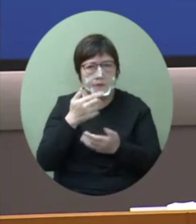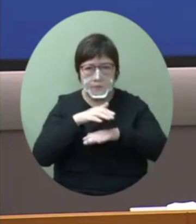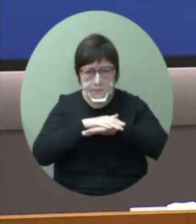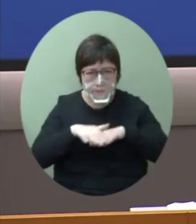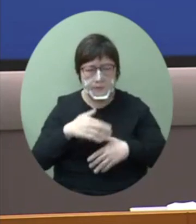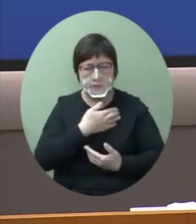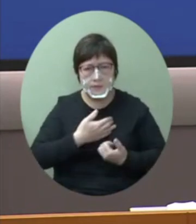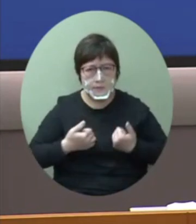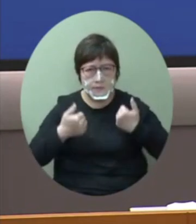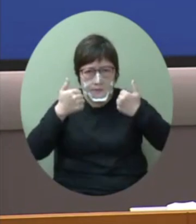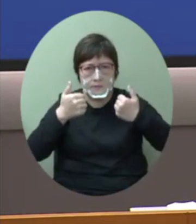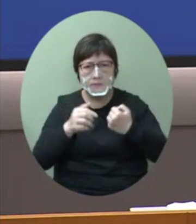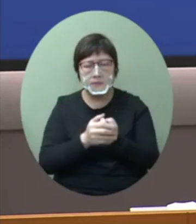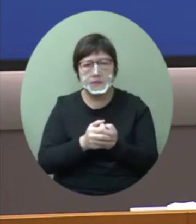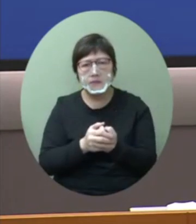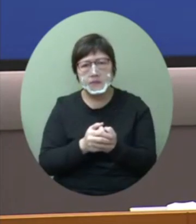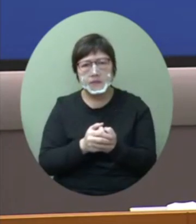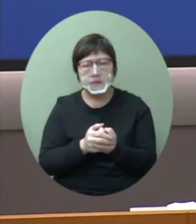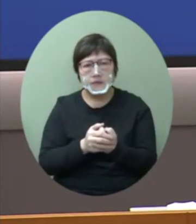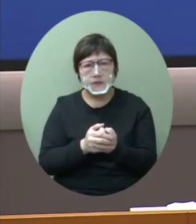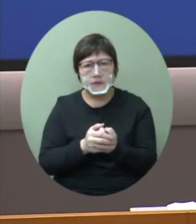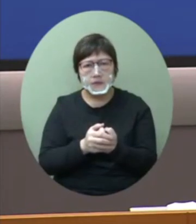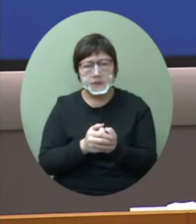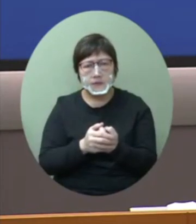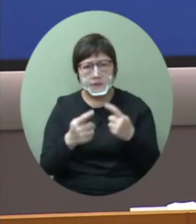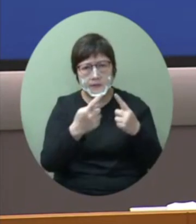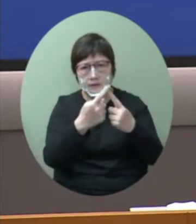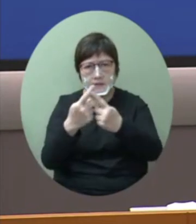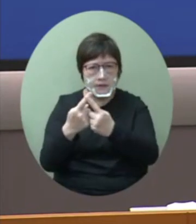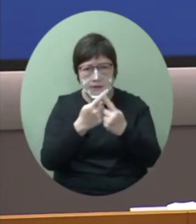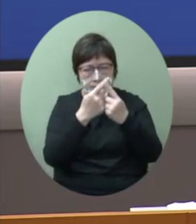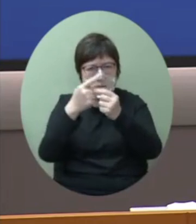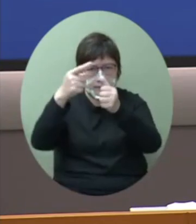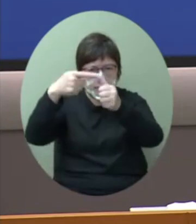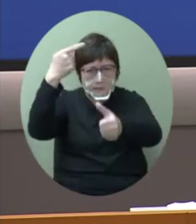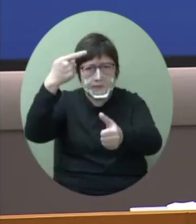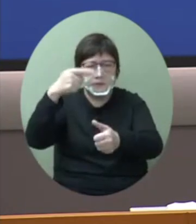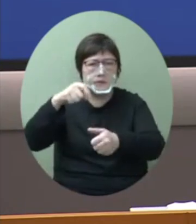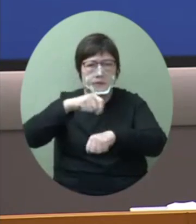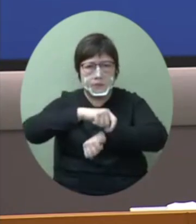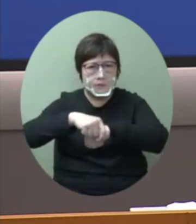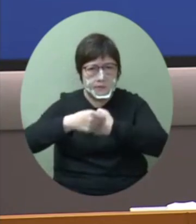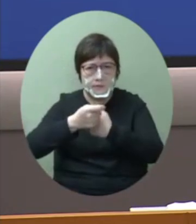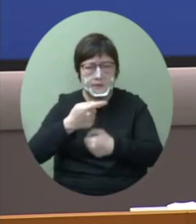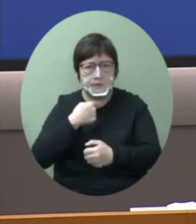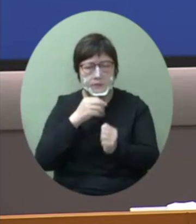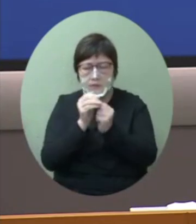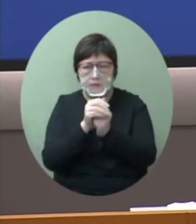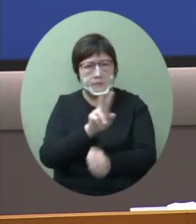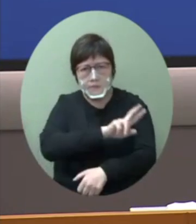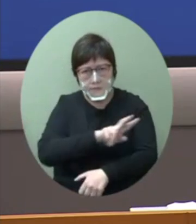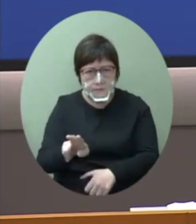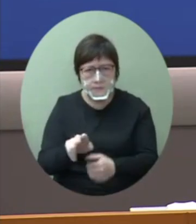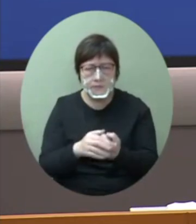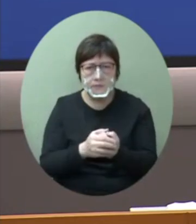，這個是任何以人民至上的國家的要求，